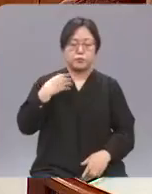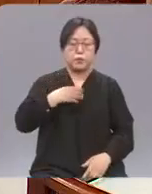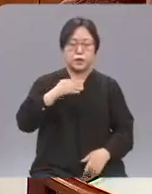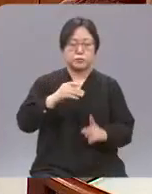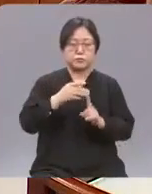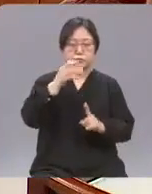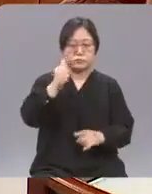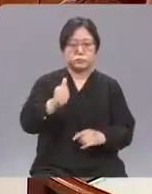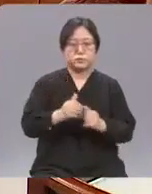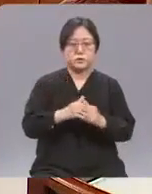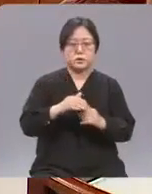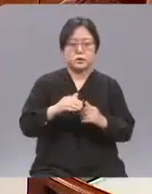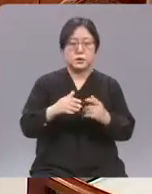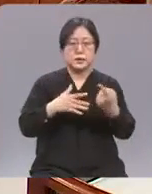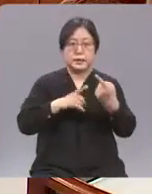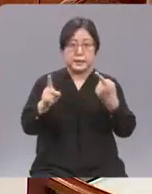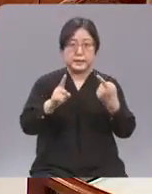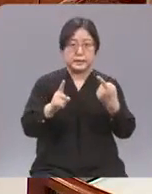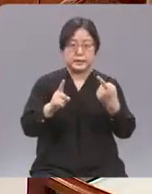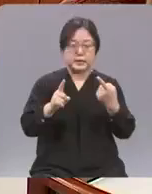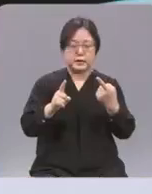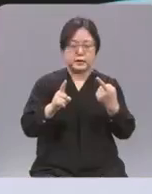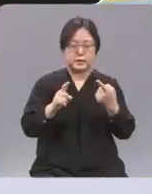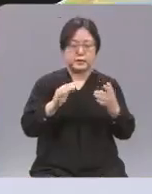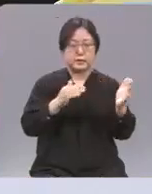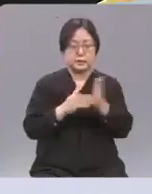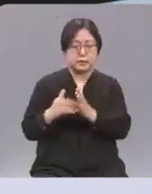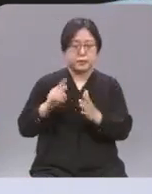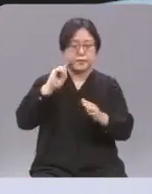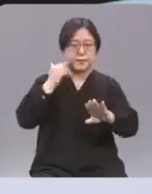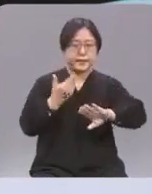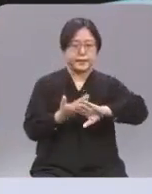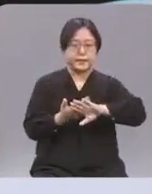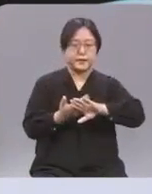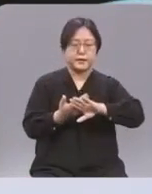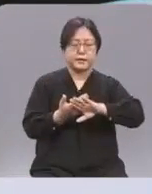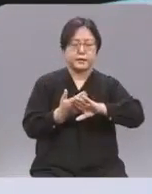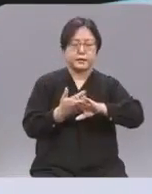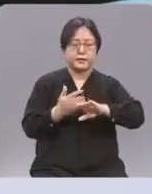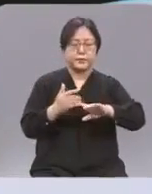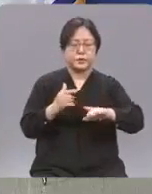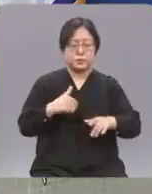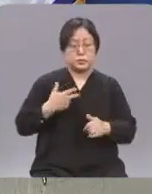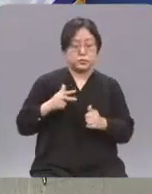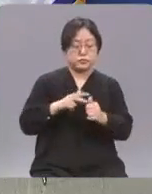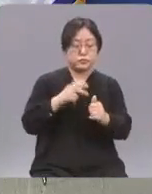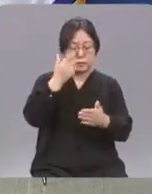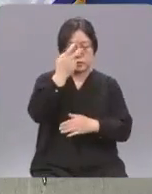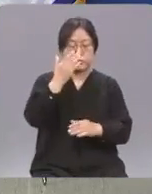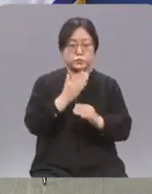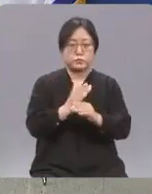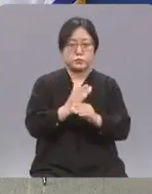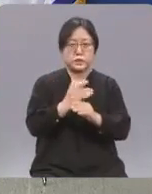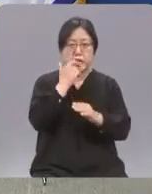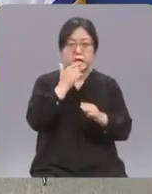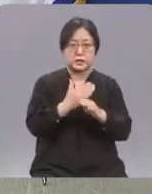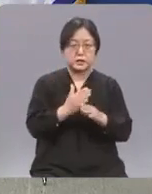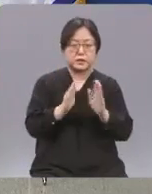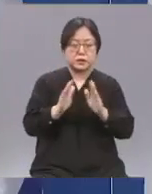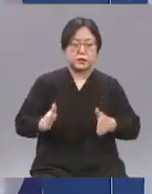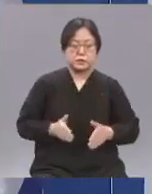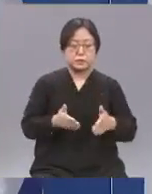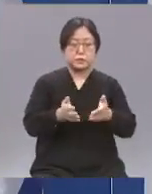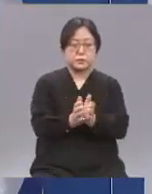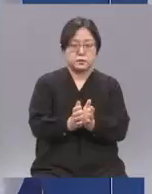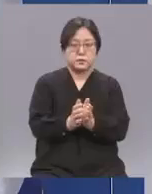무안군수. 이들은 1차 컷오프에 반발하면서 무소속 출마를 검토하고 있습니다. 이런 가운데 민주당